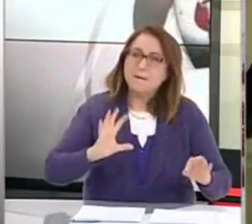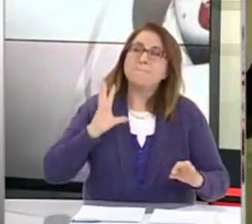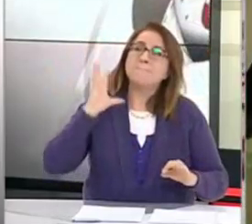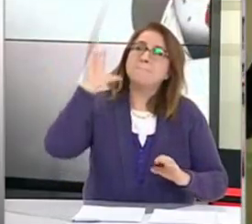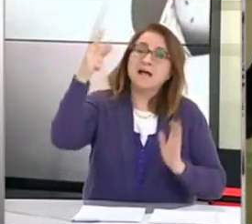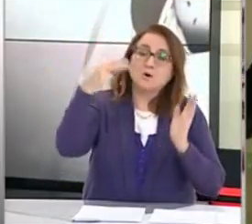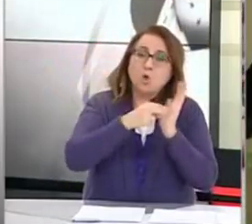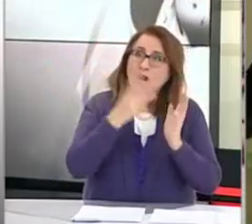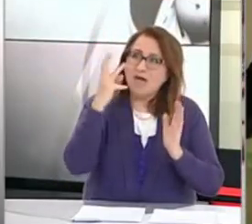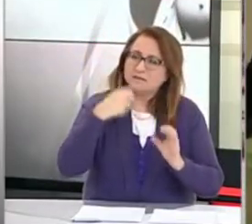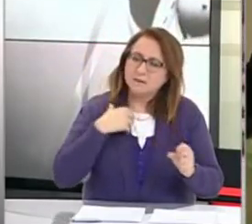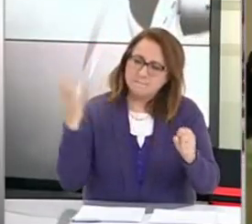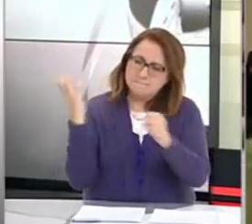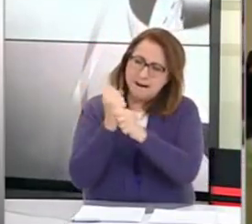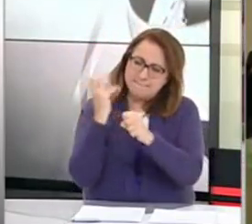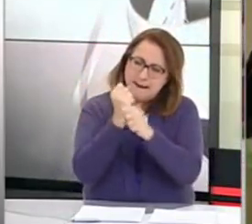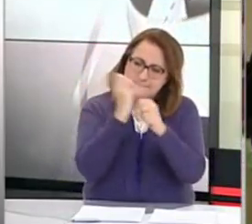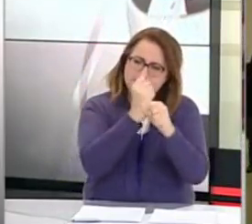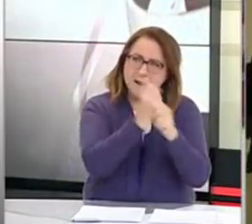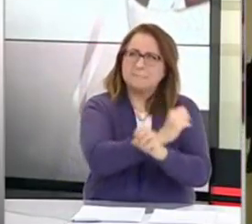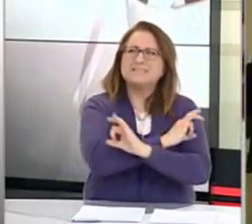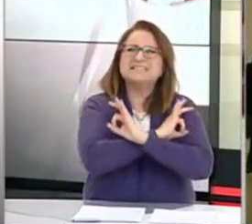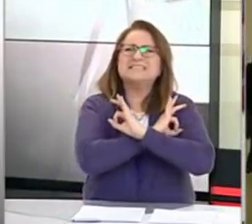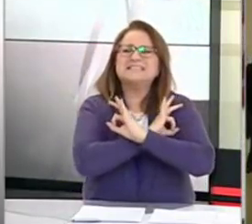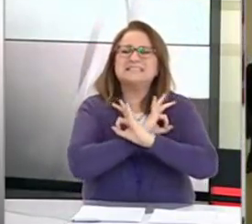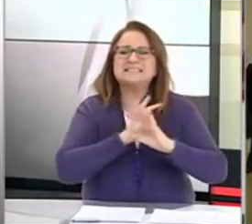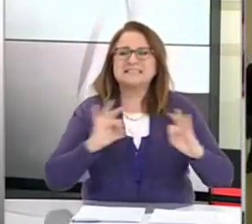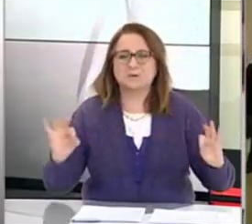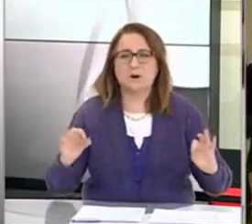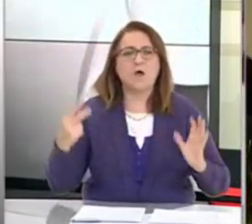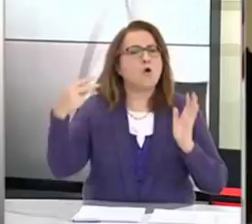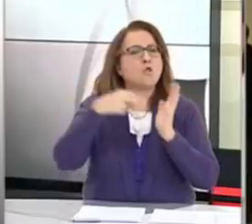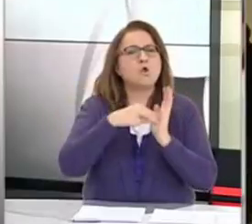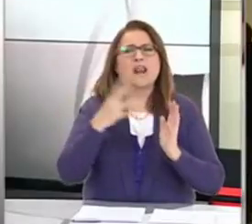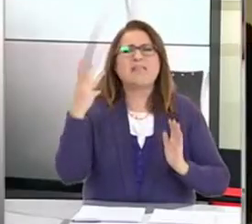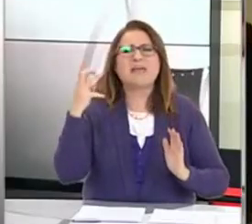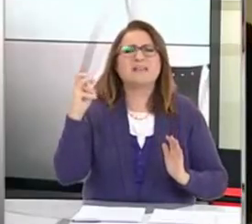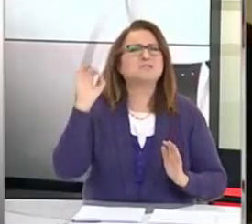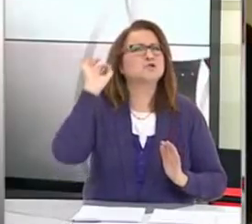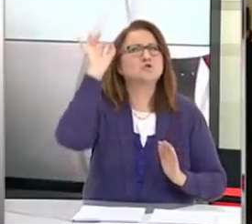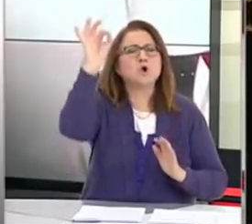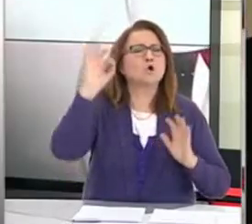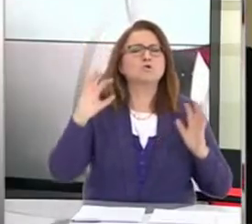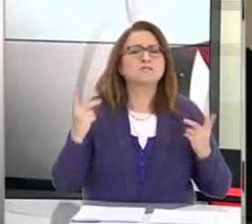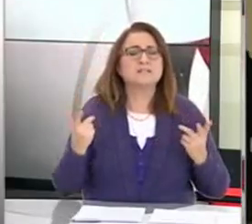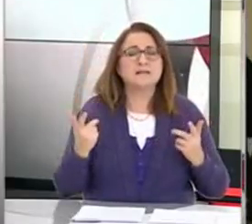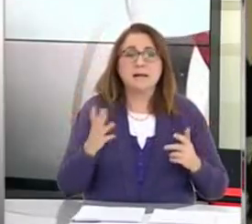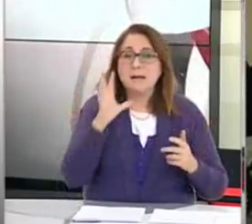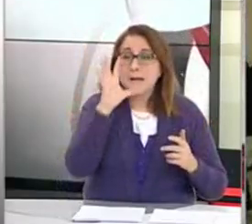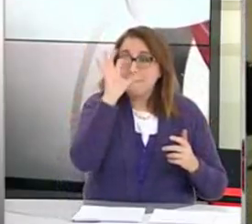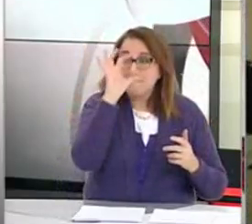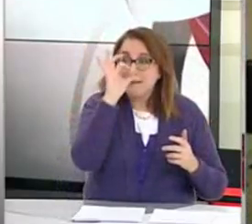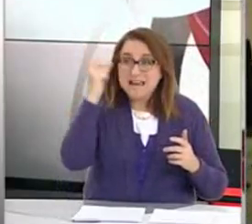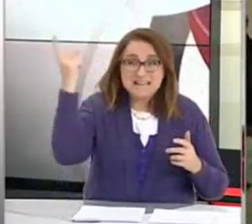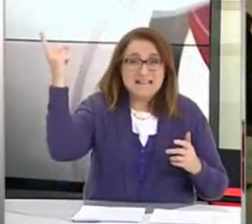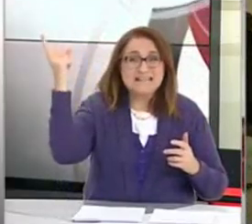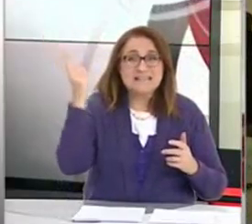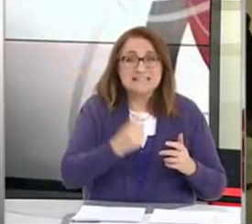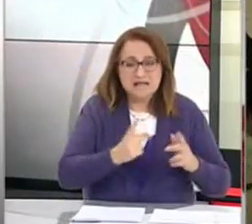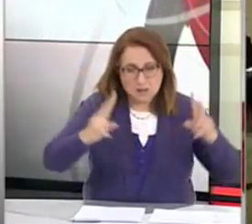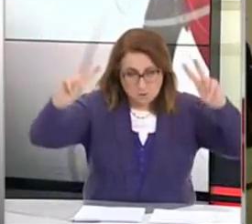2030. Στόχος μας για το 2030, να θυμίσω, είναι να έχουμε το 50% της